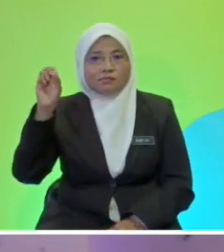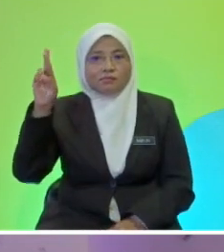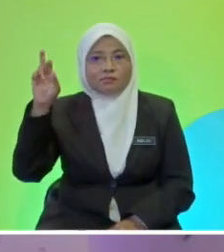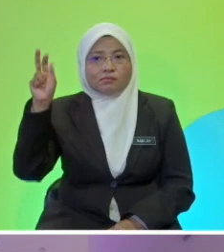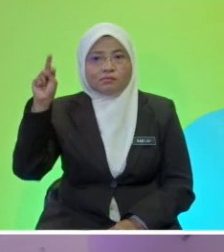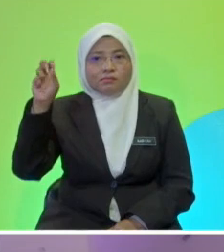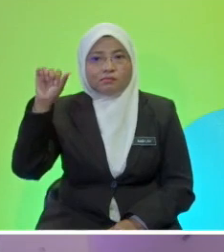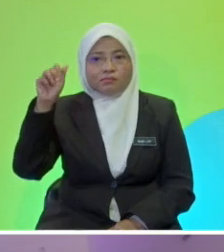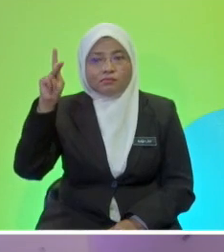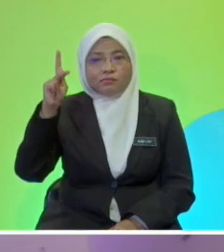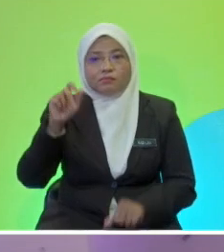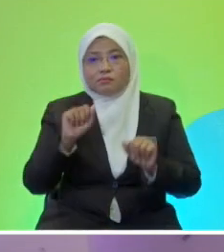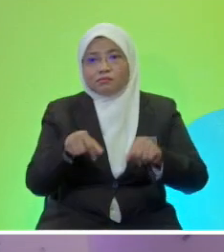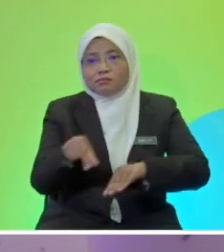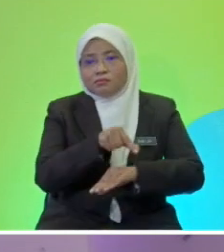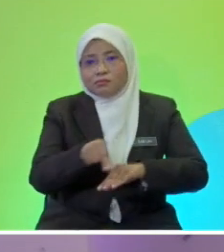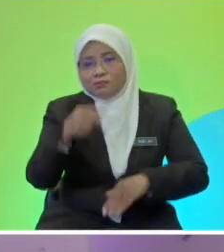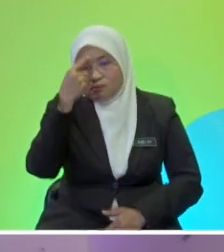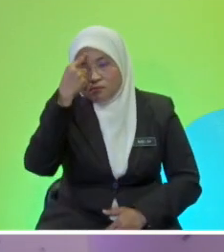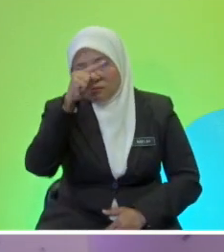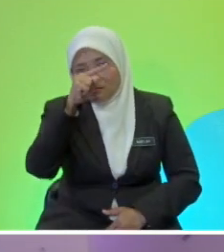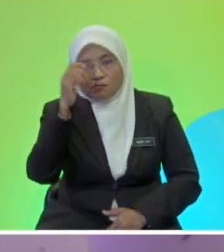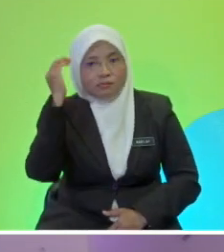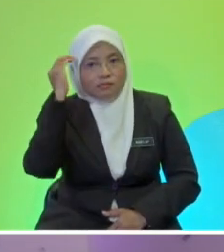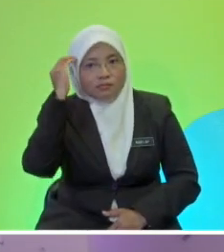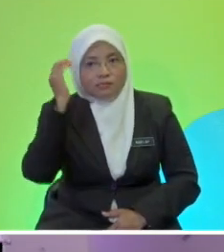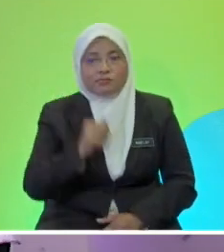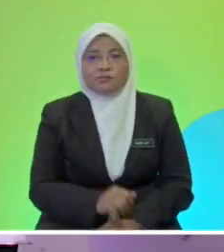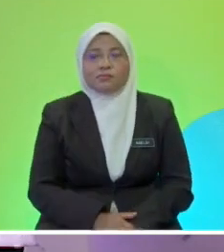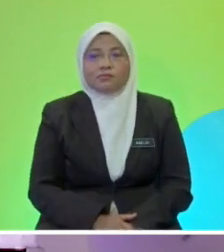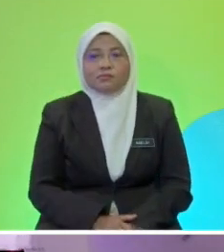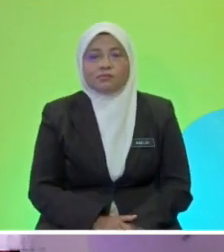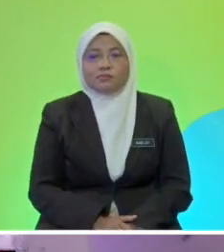bukti-bukti saintifik yang diperoleh digunakan di makam Masyaallah